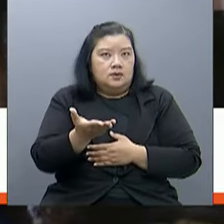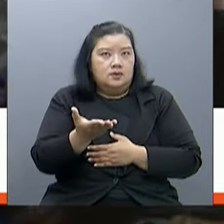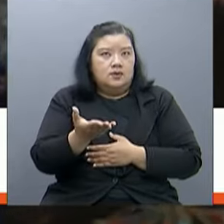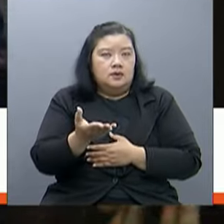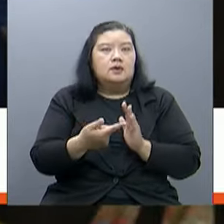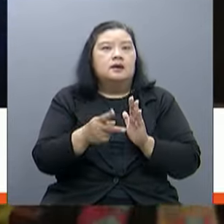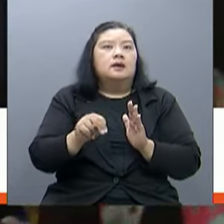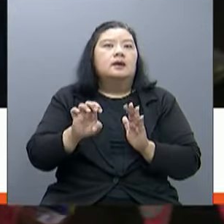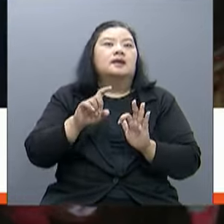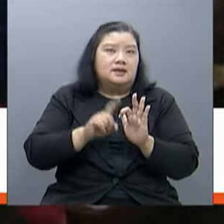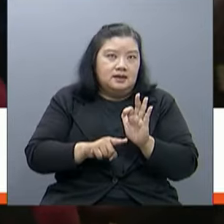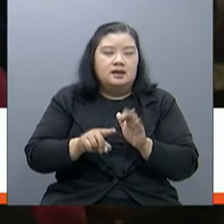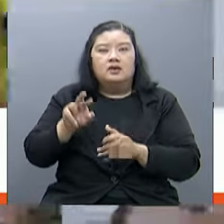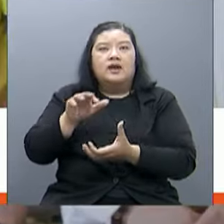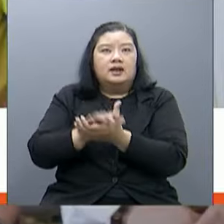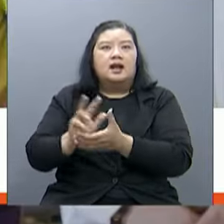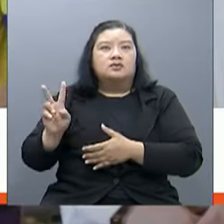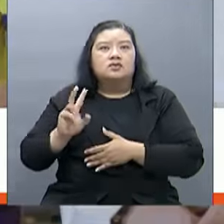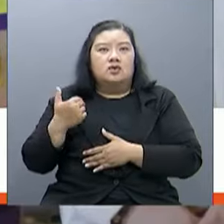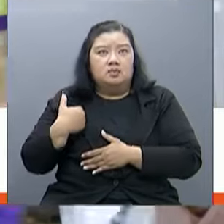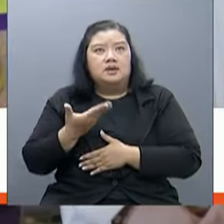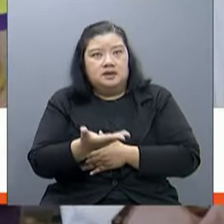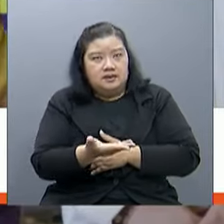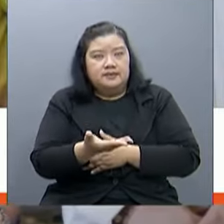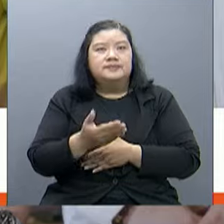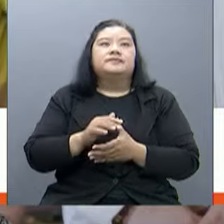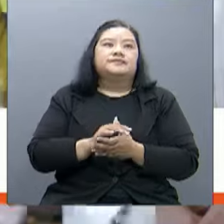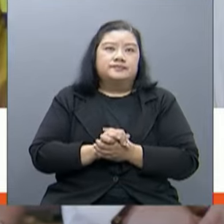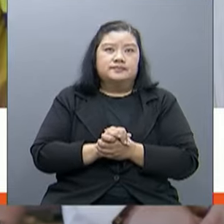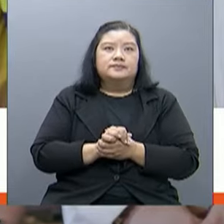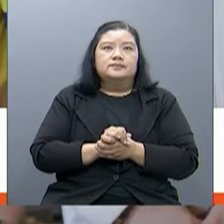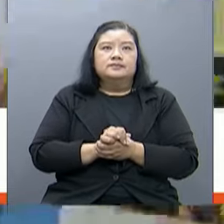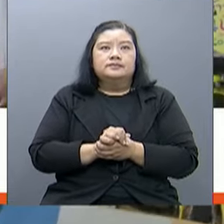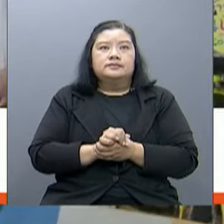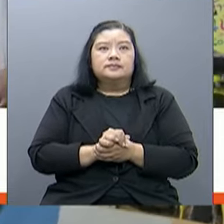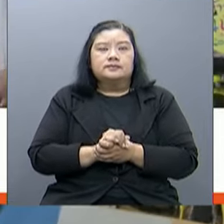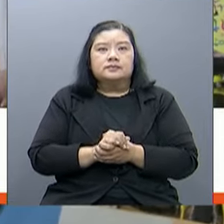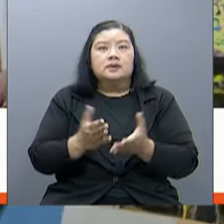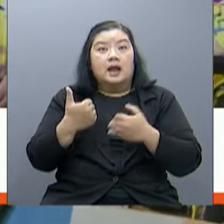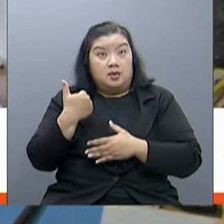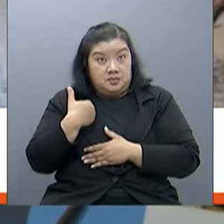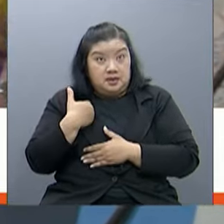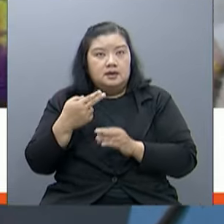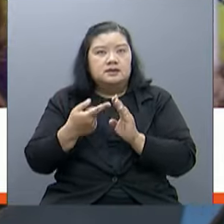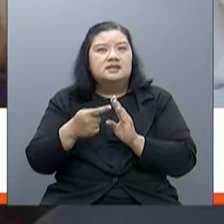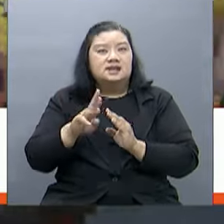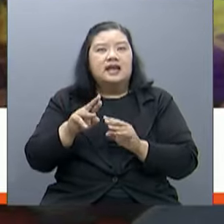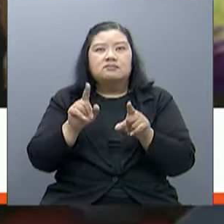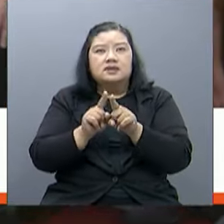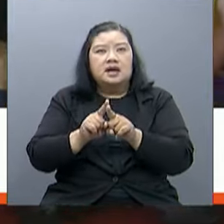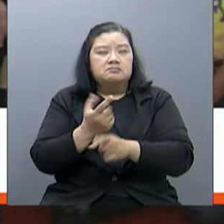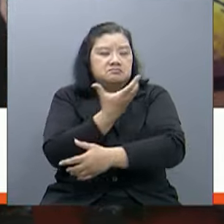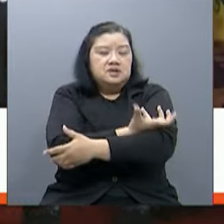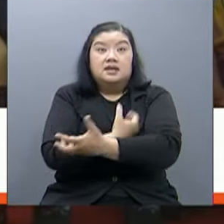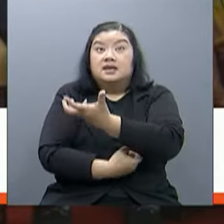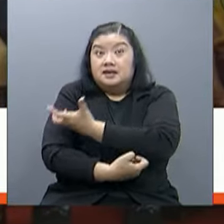คะและมีคู่สามีภรรยาค่ะอามพิพัฒน์และก็น้ำฝนพัชรินค่ะรุ่นกลางมีหนุ่มเกรทวรินทร์นะคะและนักแสดงส